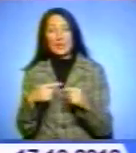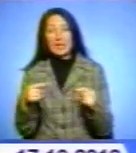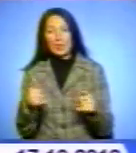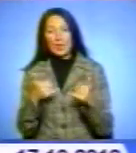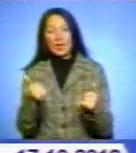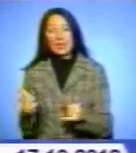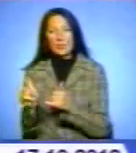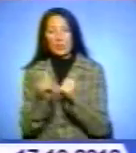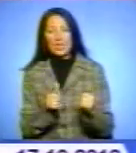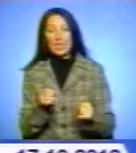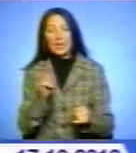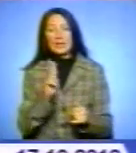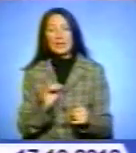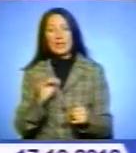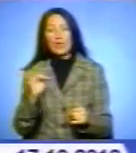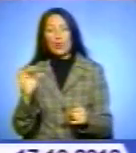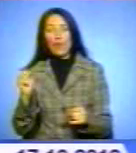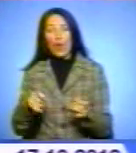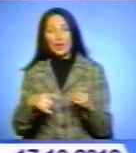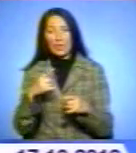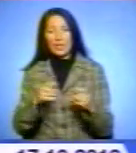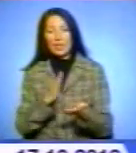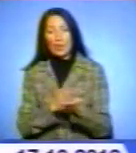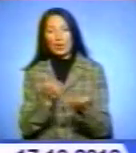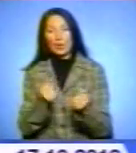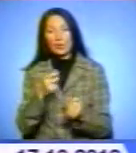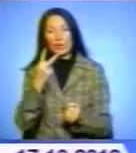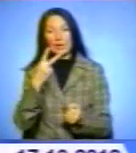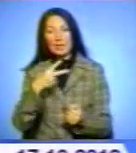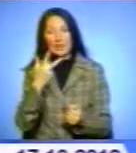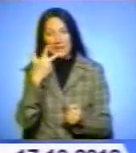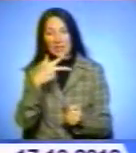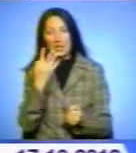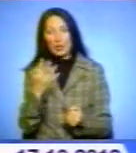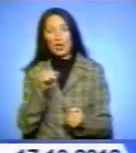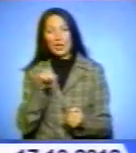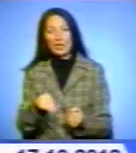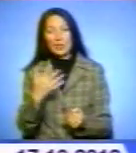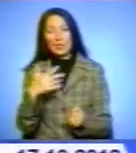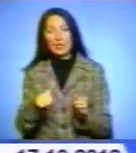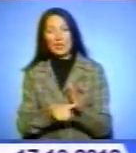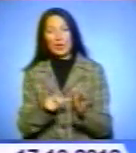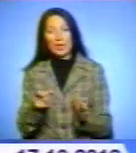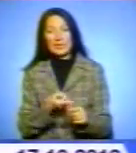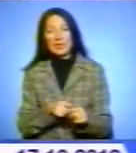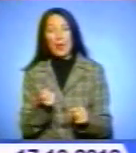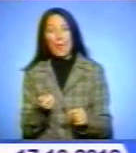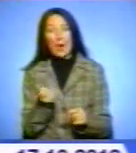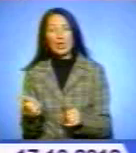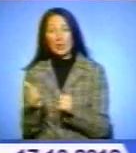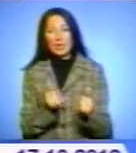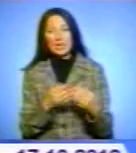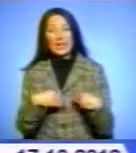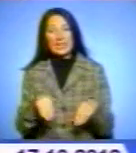забезпечення цифрового телебачення мають отримати 34 056 громадян. Це малозабезпечені сім'ї, інваліди